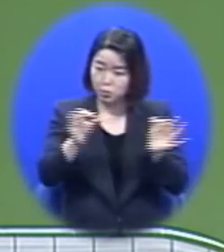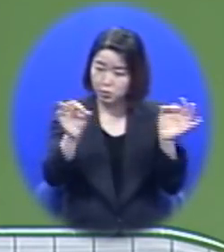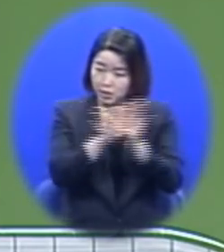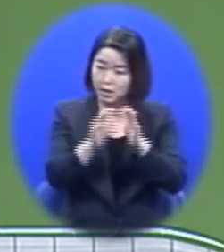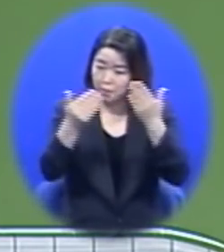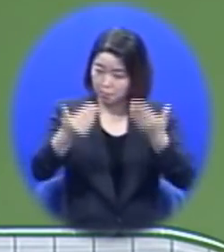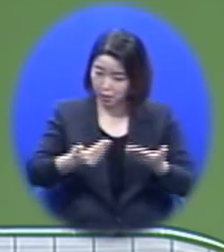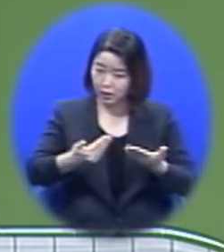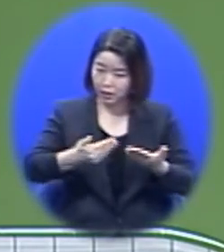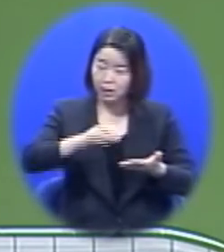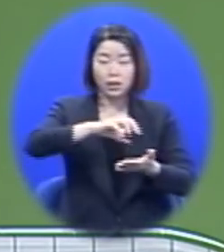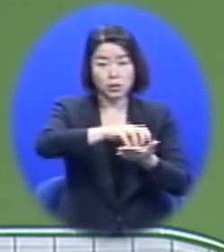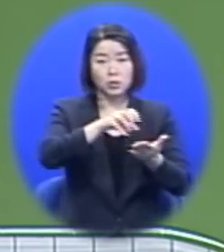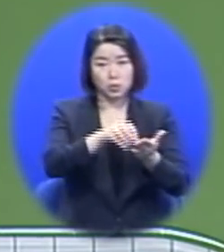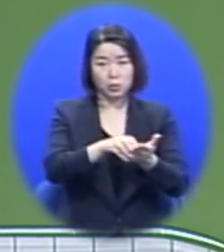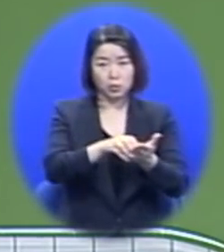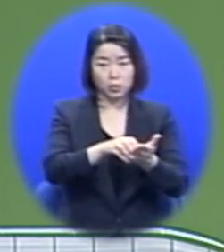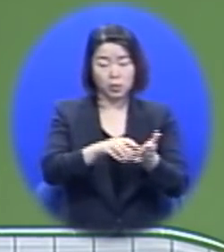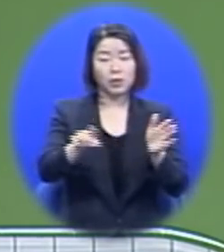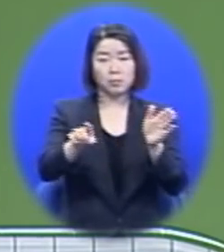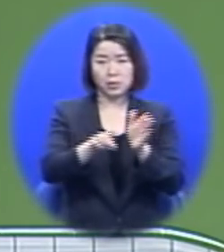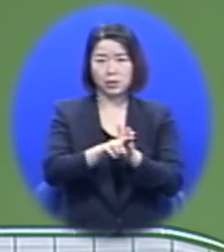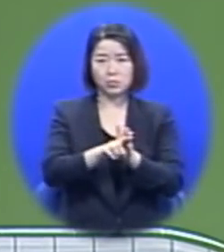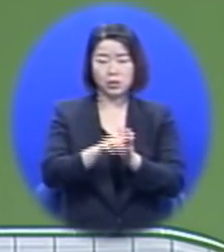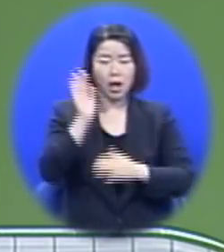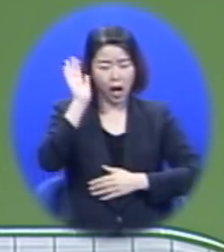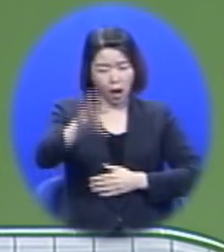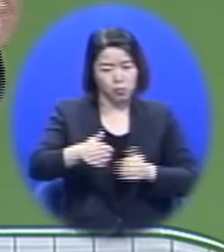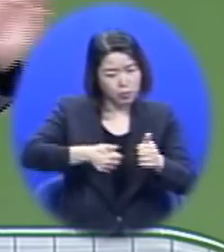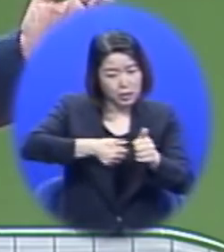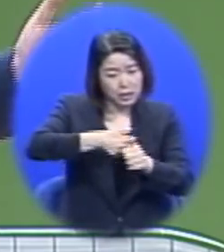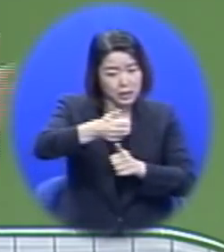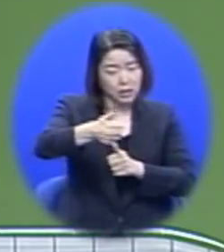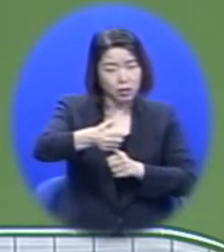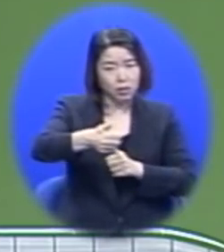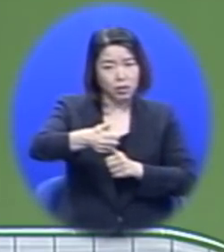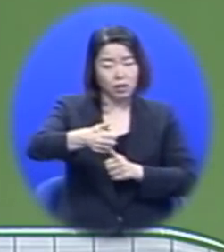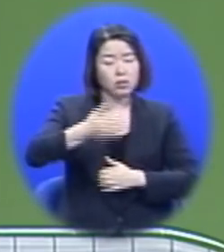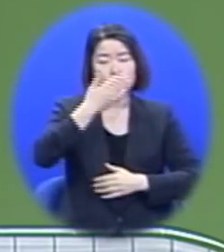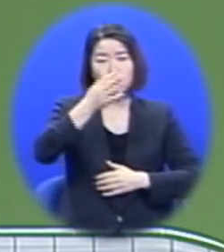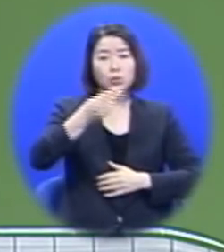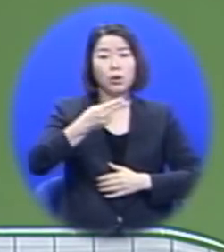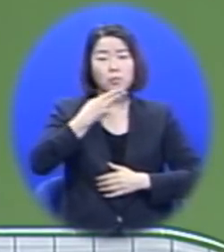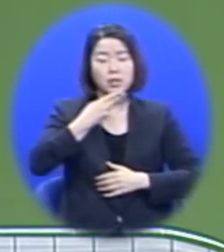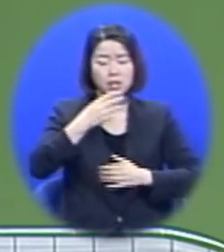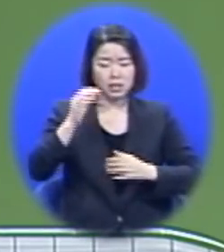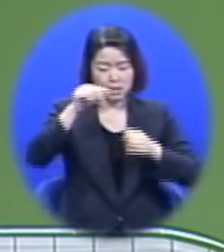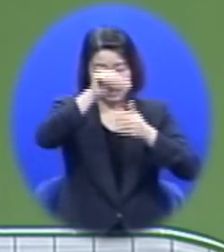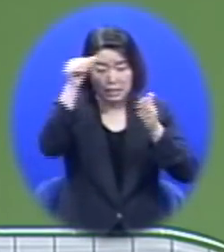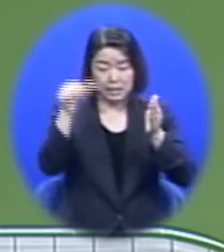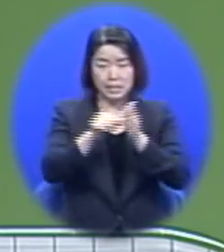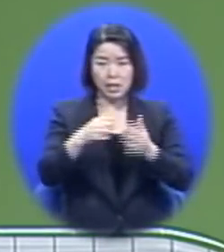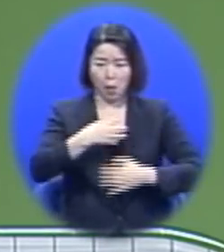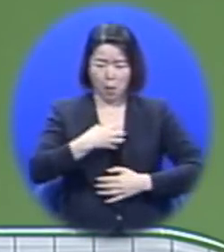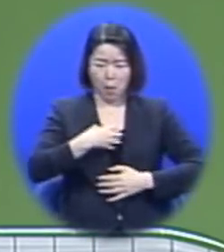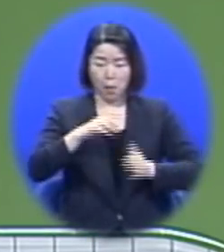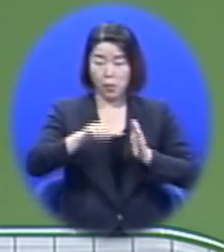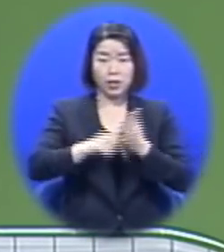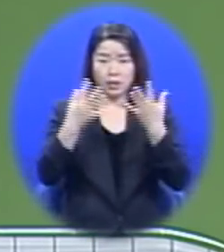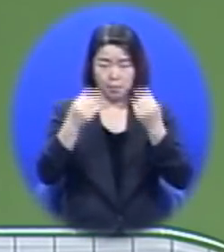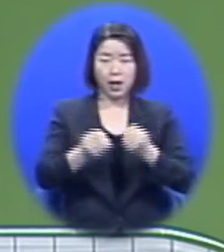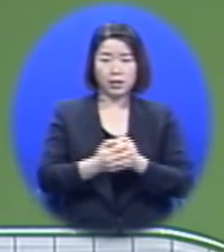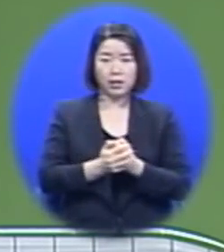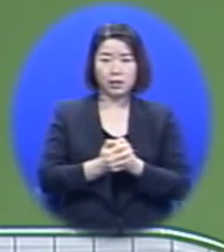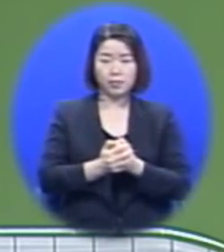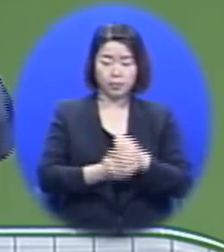하는 정도쯤만 믿는 믿음으로는 이겨나갈 수 없는 인생의 위기가 많습니다. 시편 79편